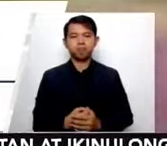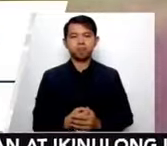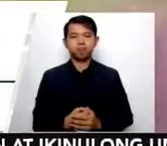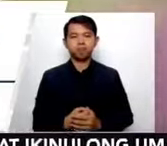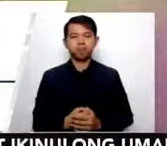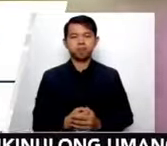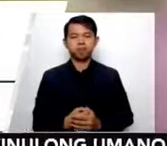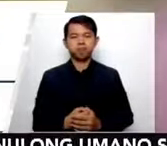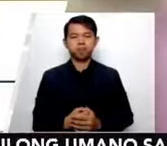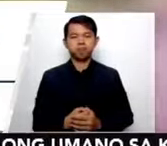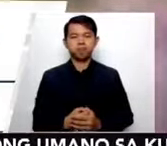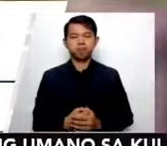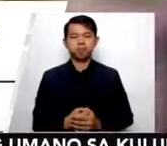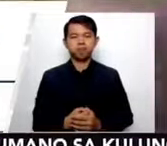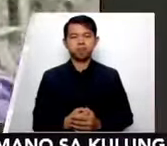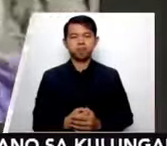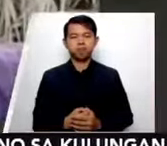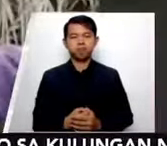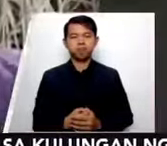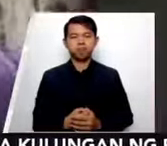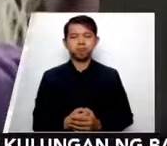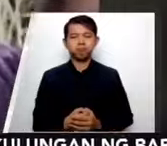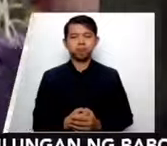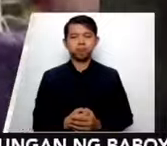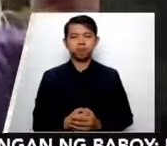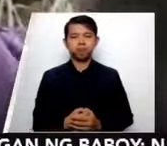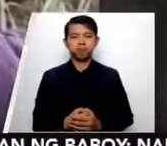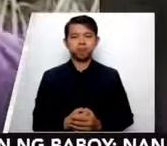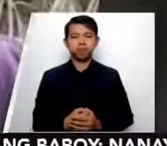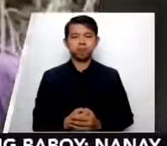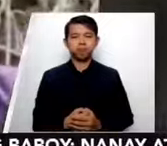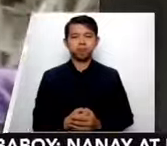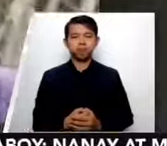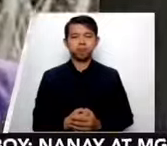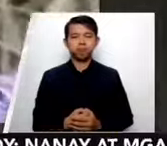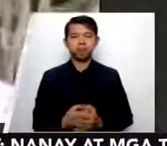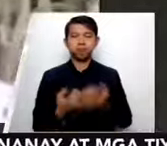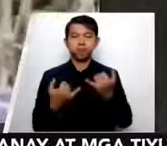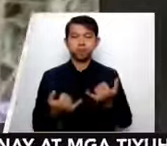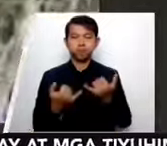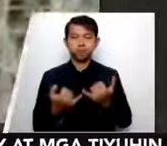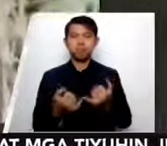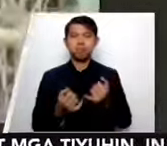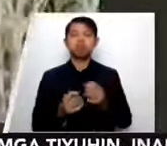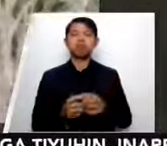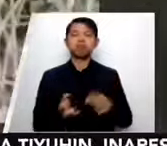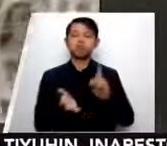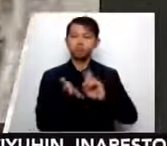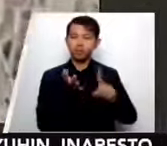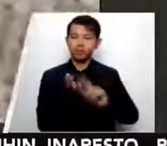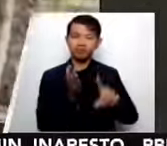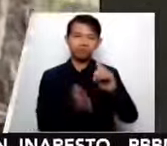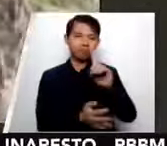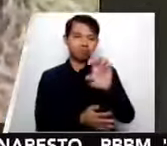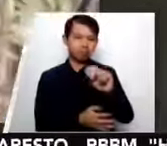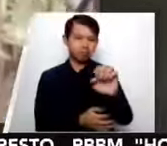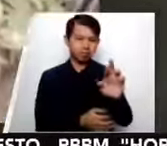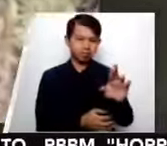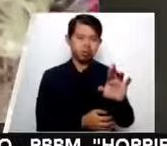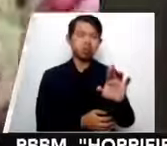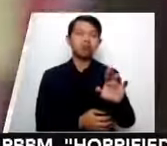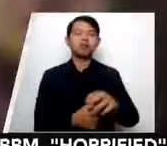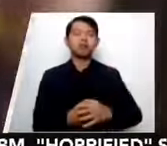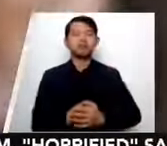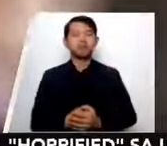dito wala na sila mapuyan mang iniimbestigahan na ito ng DENR sent Abby kabalyero